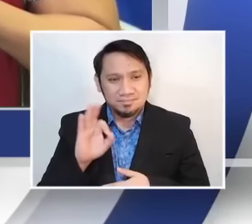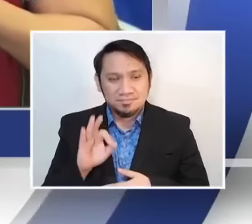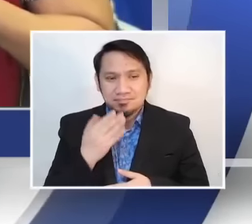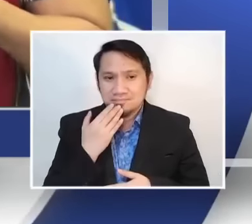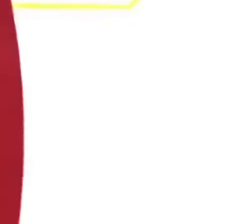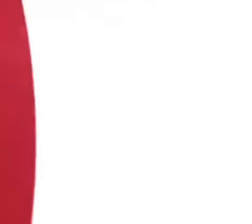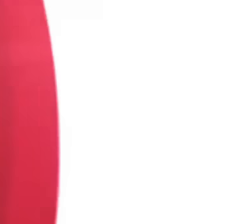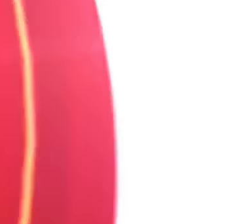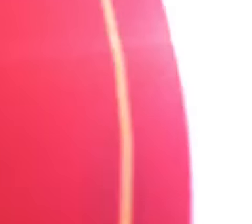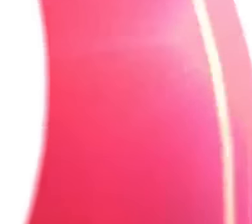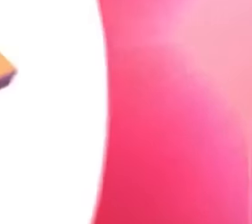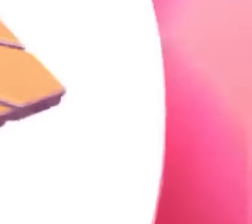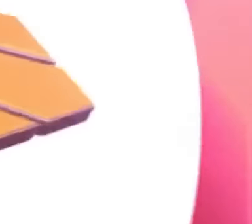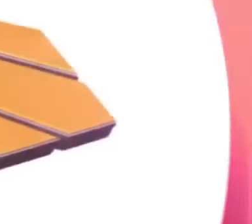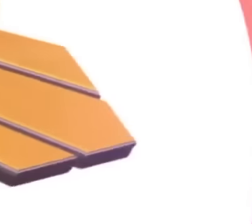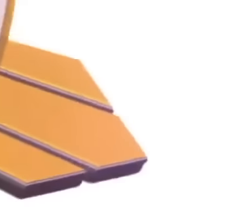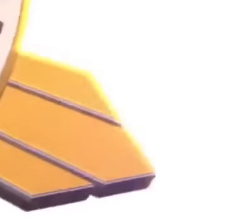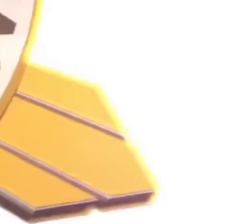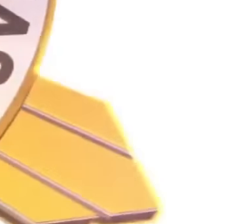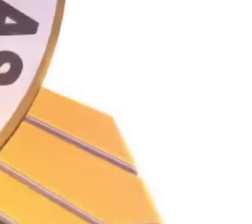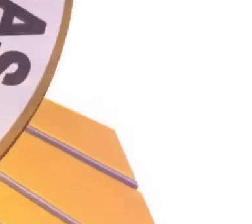Felipe.